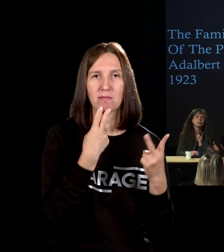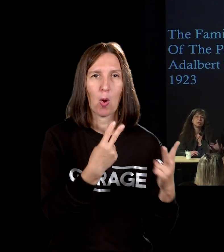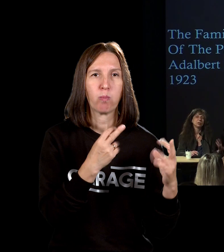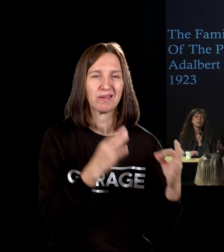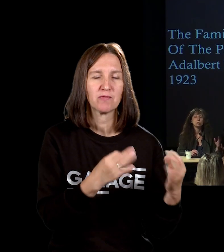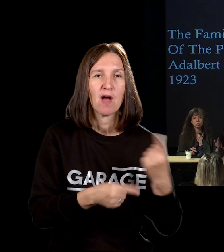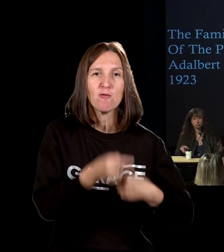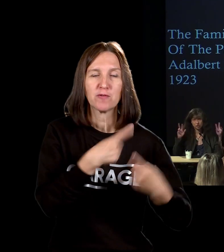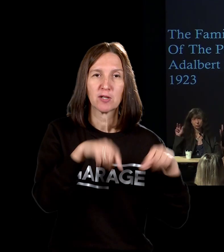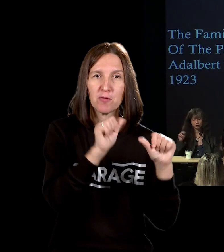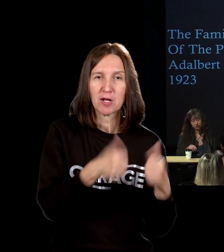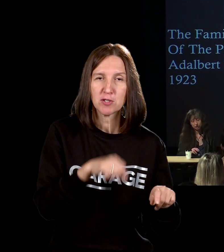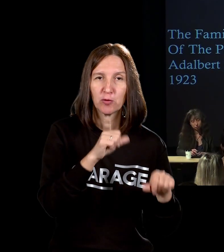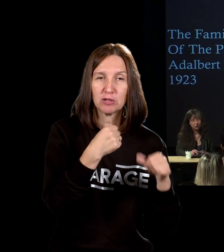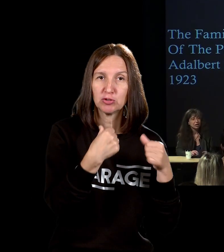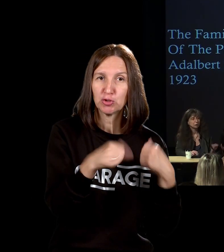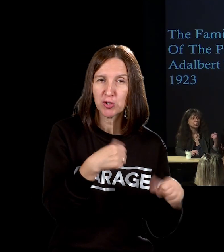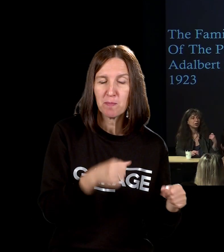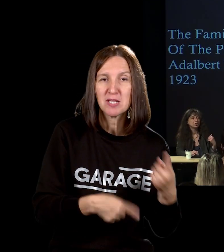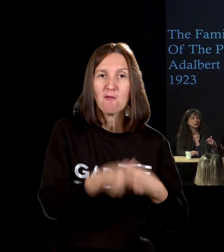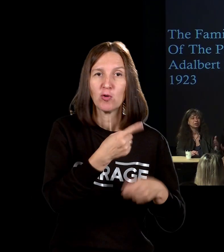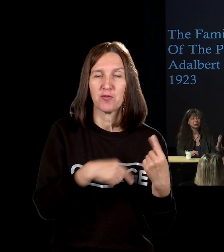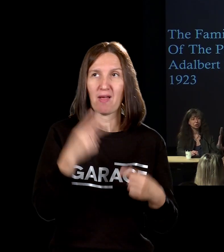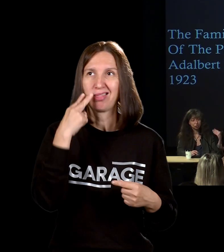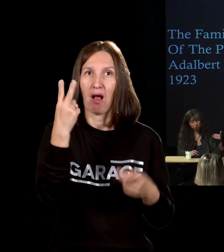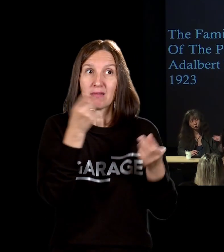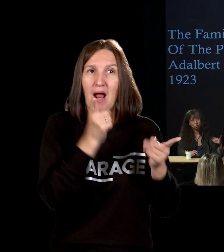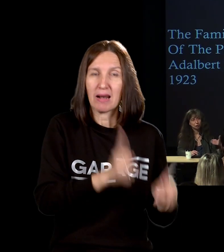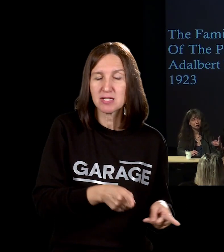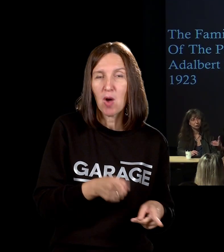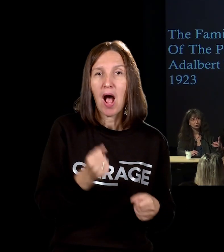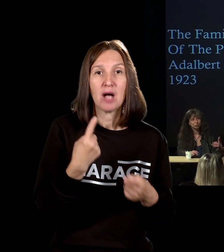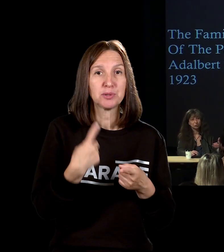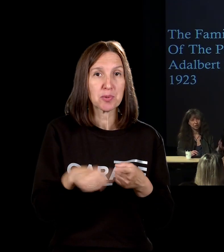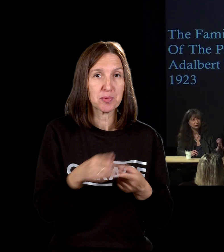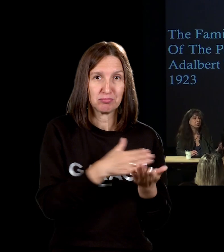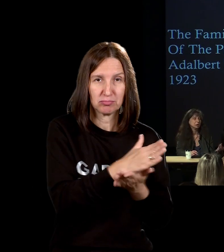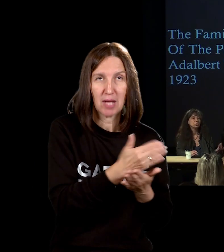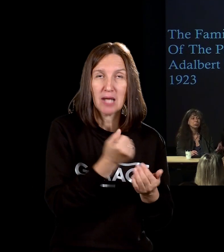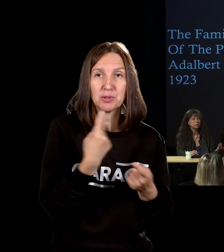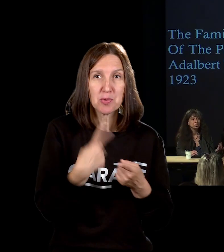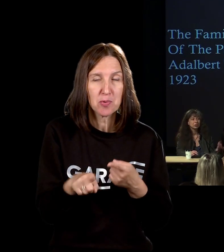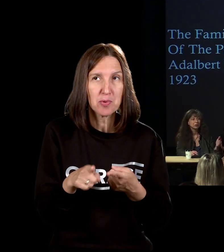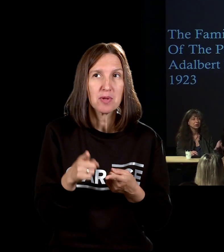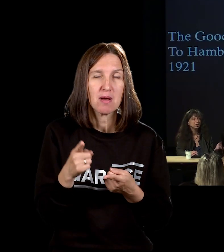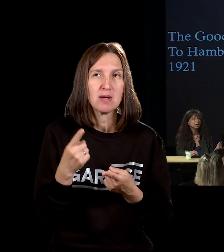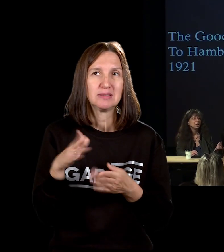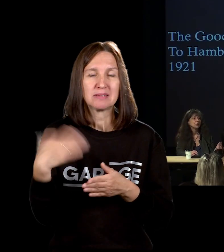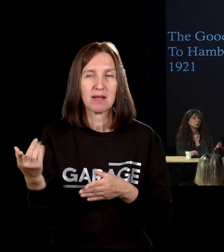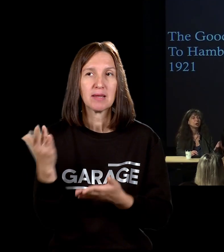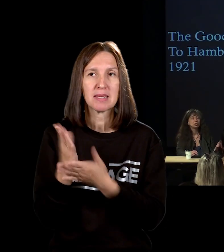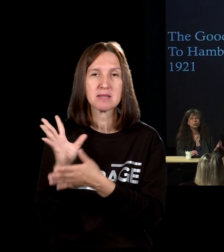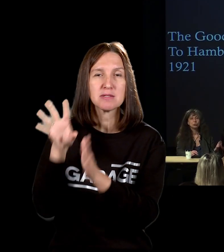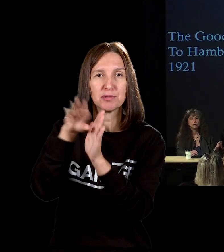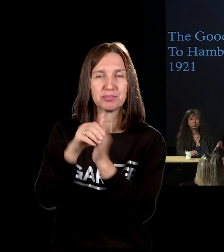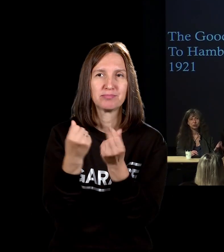фигуративной живописи, возврат как бы к реализму. С другой стороны, это что-то, что идет от наивного искусства, как